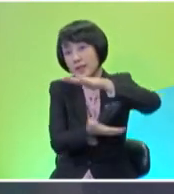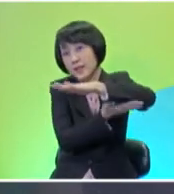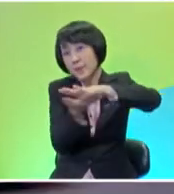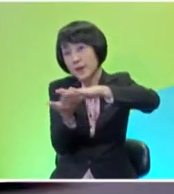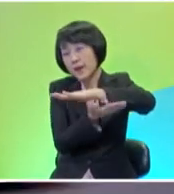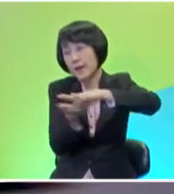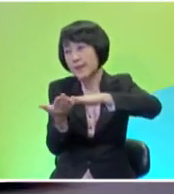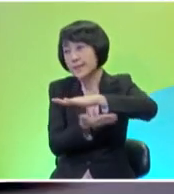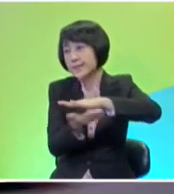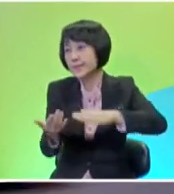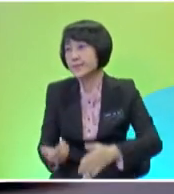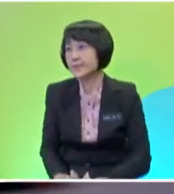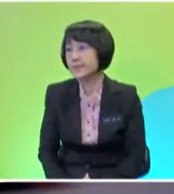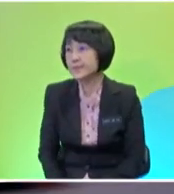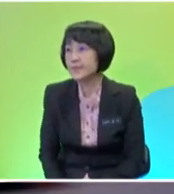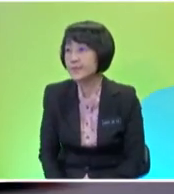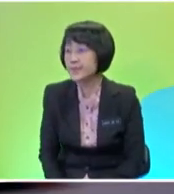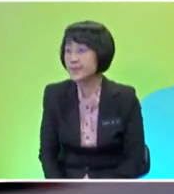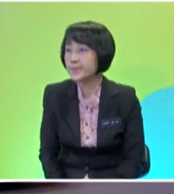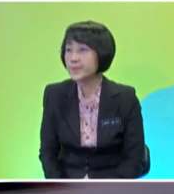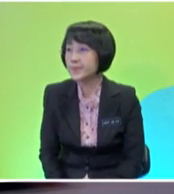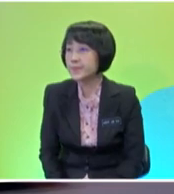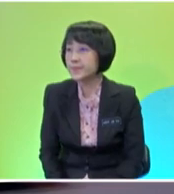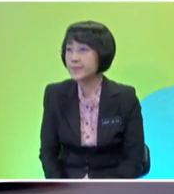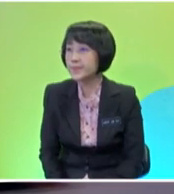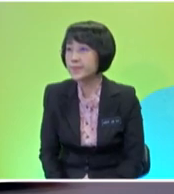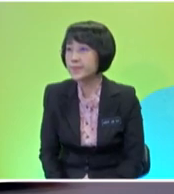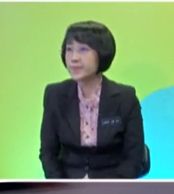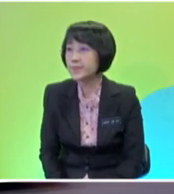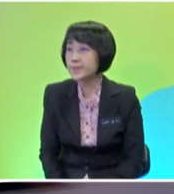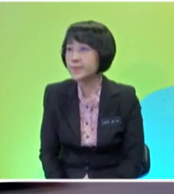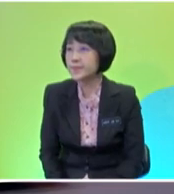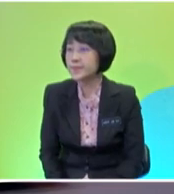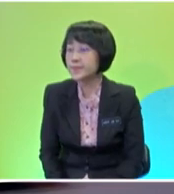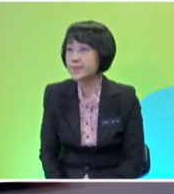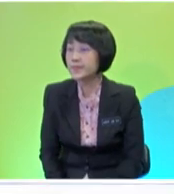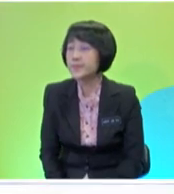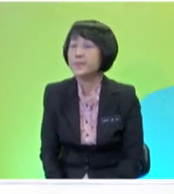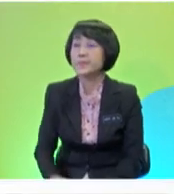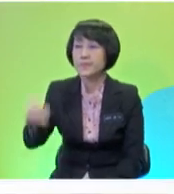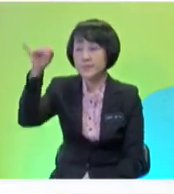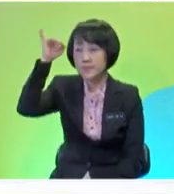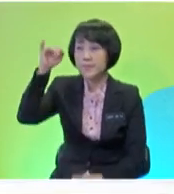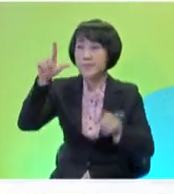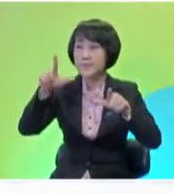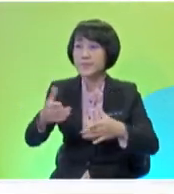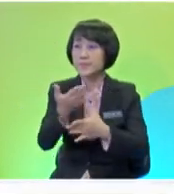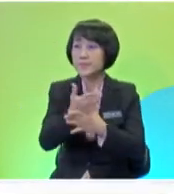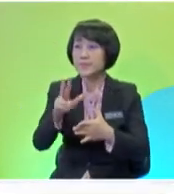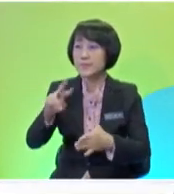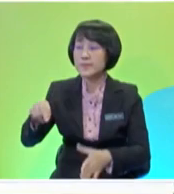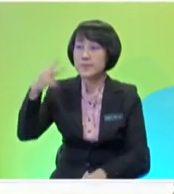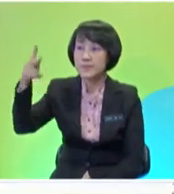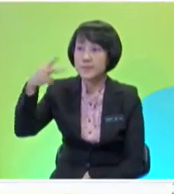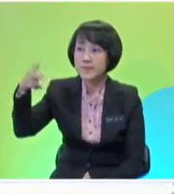Okey. Okay, maknanya cikgu macam Ifan, Ifan nak letak bahagian yang ada kipas ni dulu. Ya. Yeah. Jadi Ifan letak kat sini betul ke